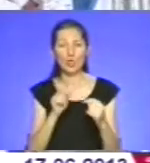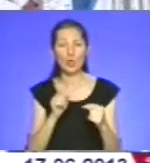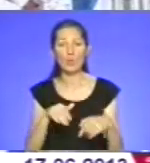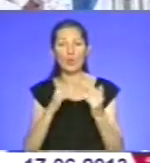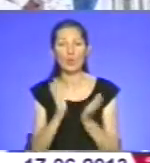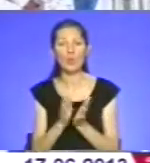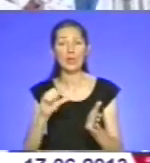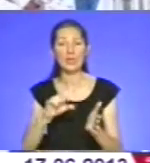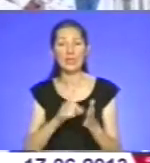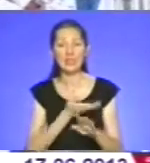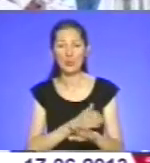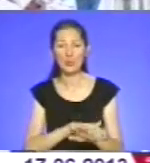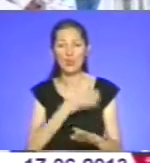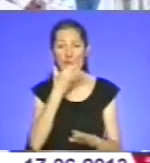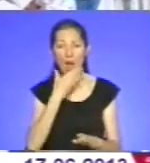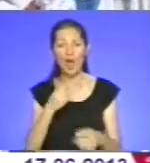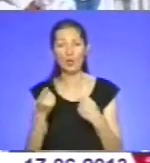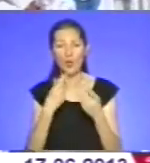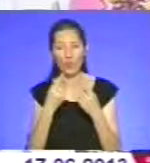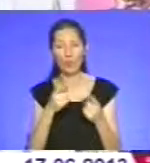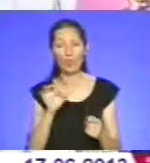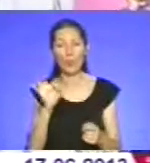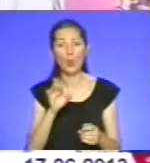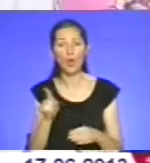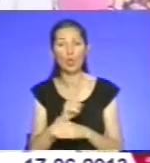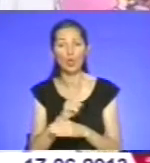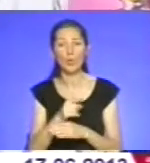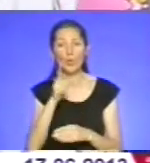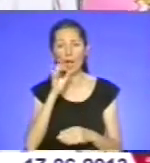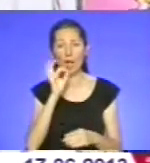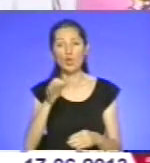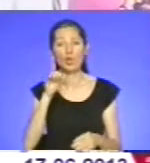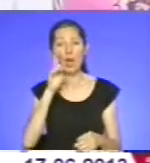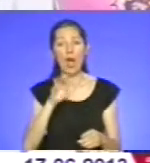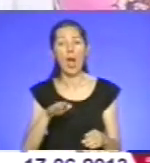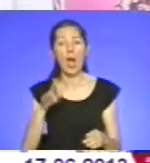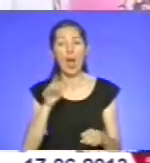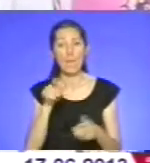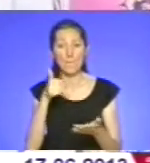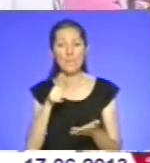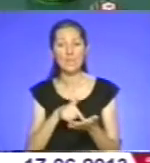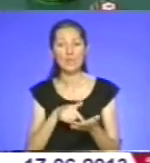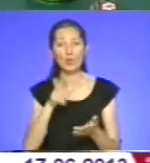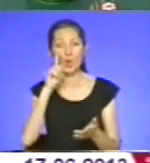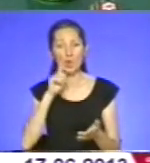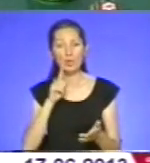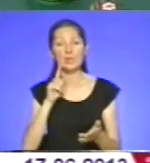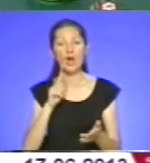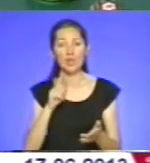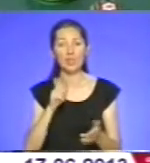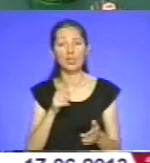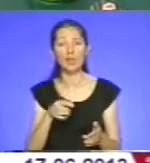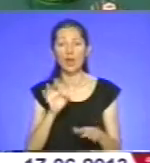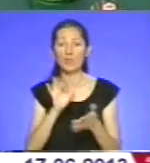Польщі добре відгукуються про Тернопіль. Зауважують, місто затишне, особливо сподобалося, що майже у його центрі озеро.